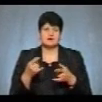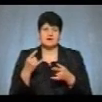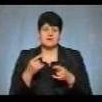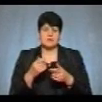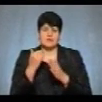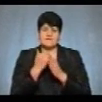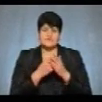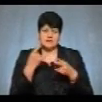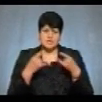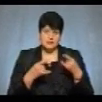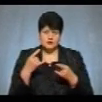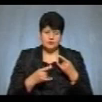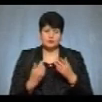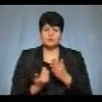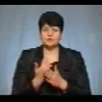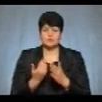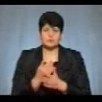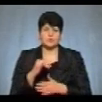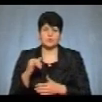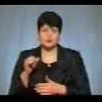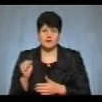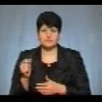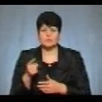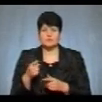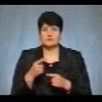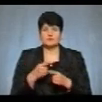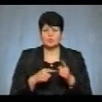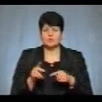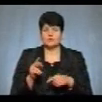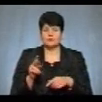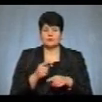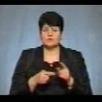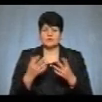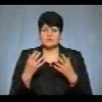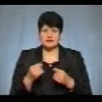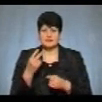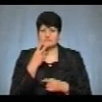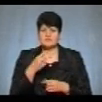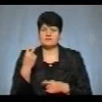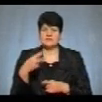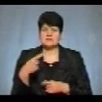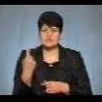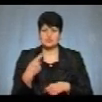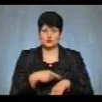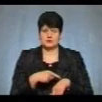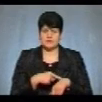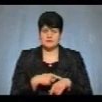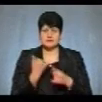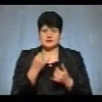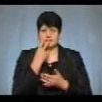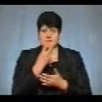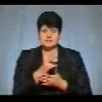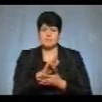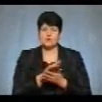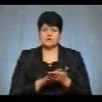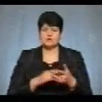Сотні телевізійні інформаційні випуски на UA Тернопіль у другій половині дня дивіться о 21-й годині. І зараз дивіться продовження